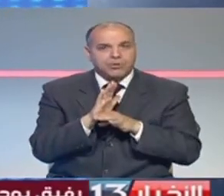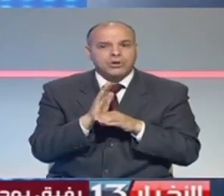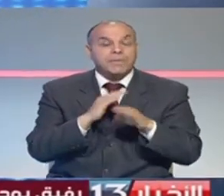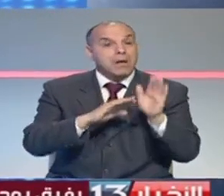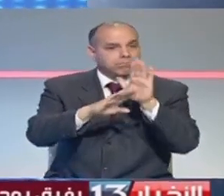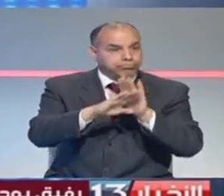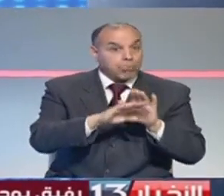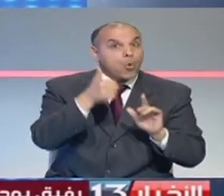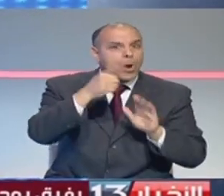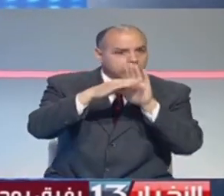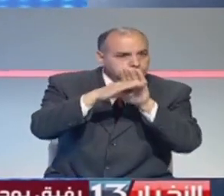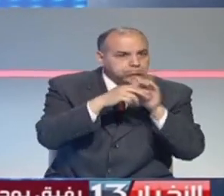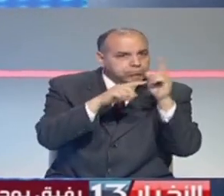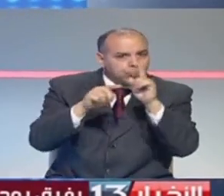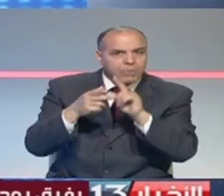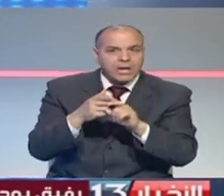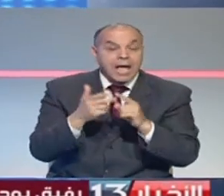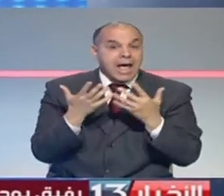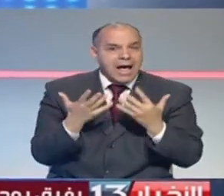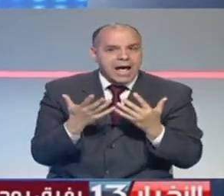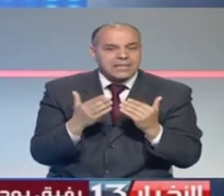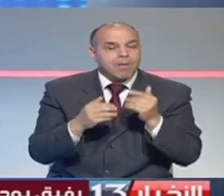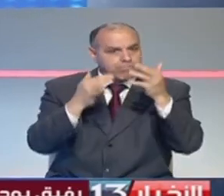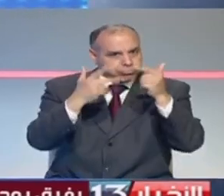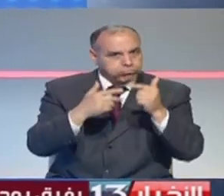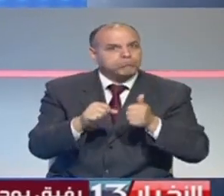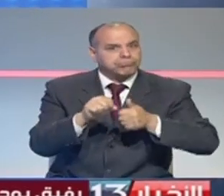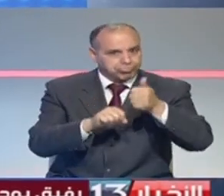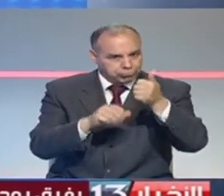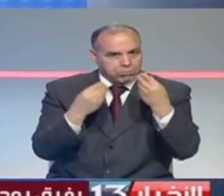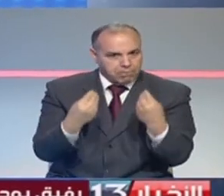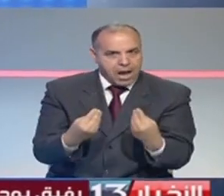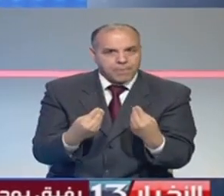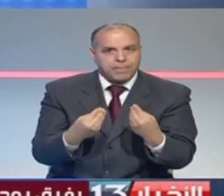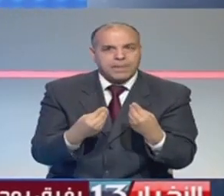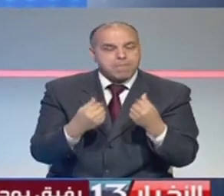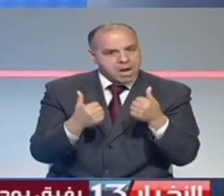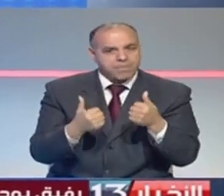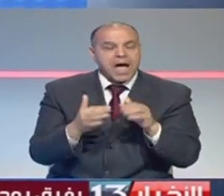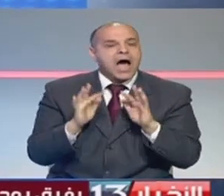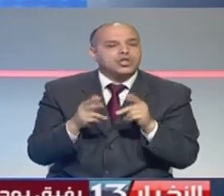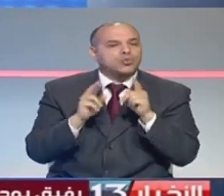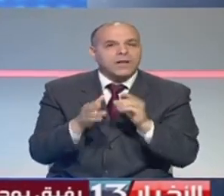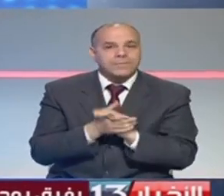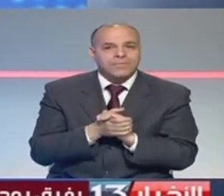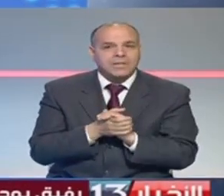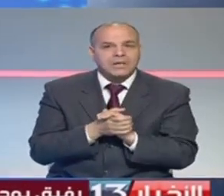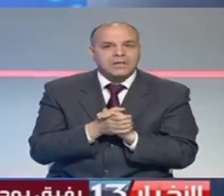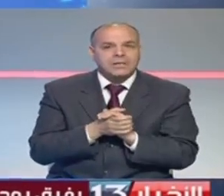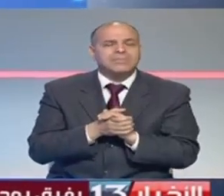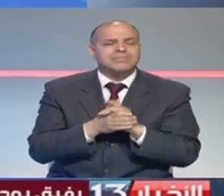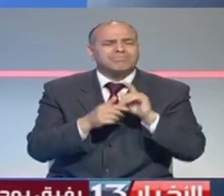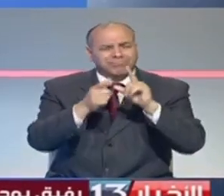الوقاية والتوقي. والاستراتيجية دي أدت إلى نتائج نجم نقول عليها اللي هي نتائج باهية. علاش؟ من غير ما ندخل